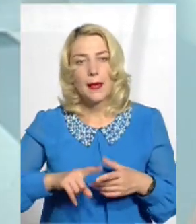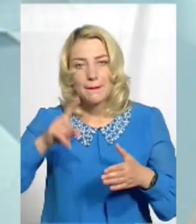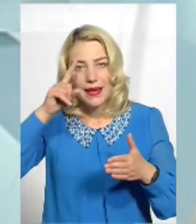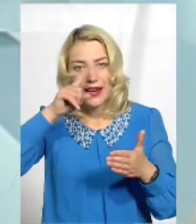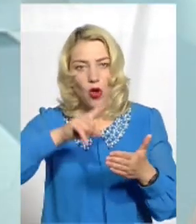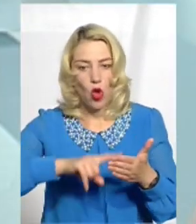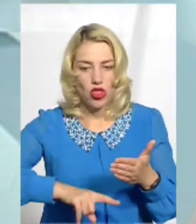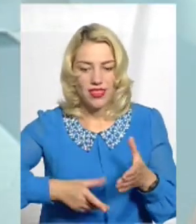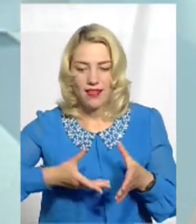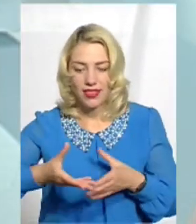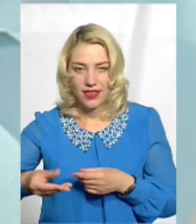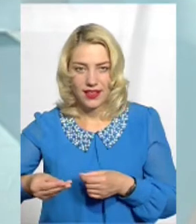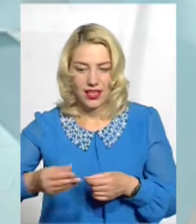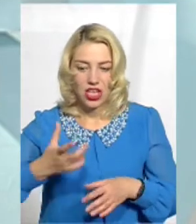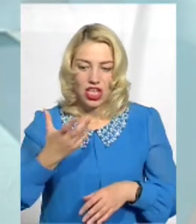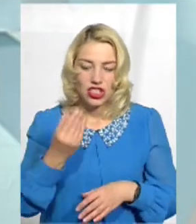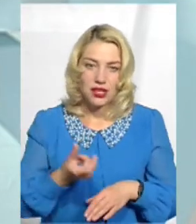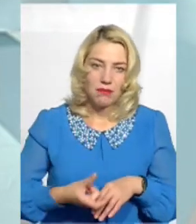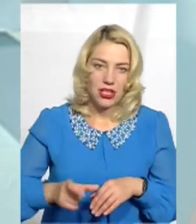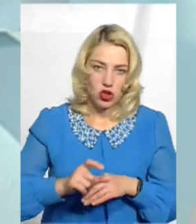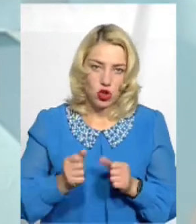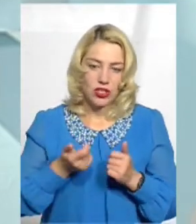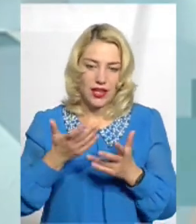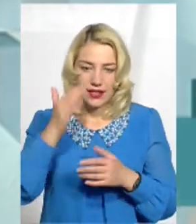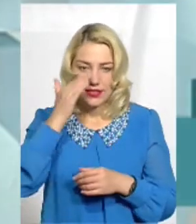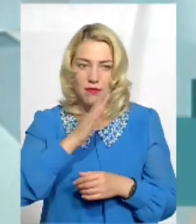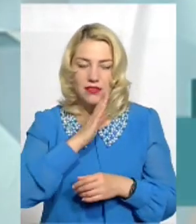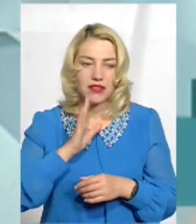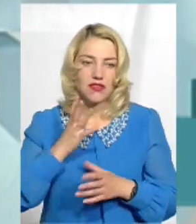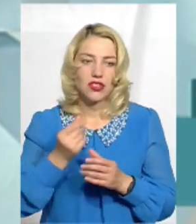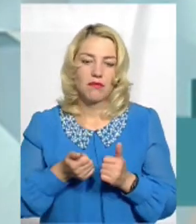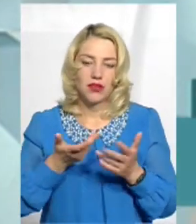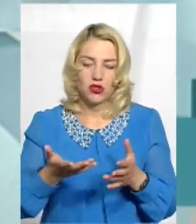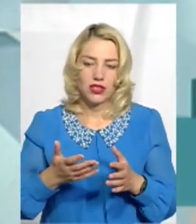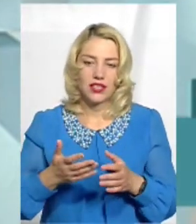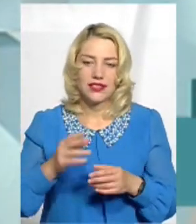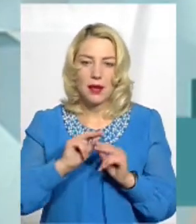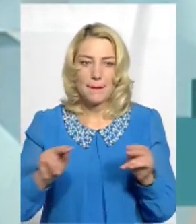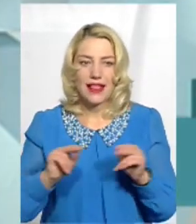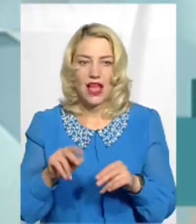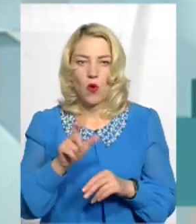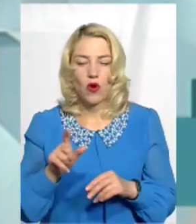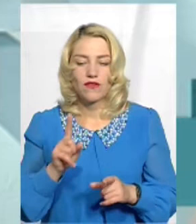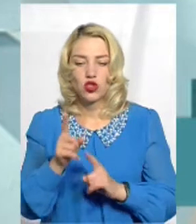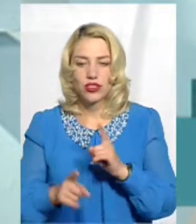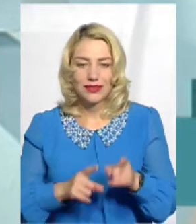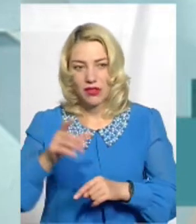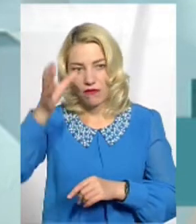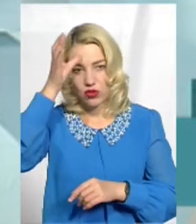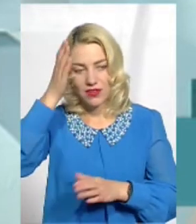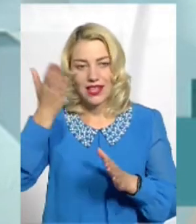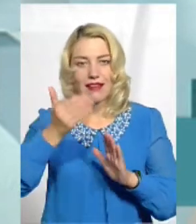переконати ще більшу кількість батьків, ще більшу кількість педагогів, що зміни в освіті,